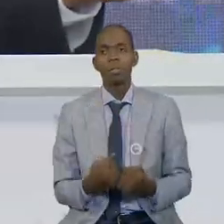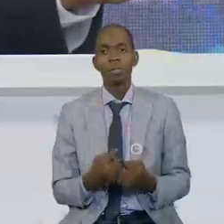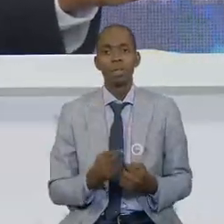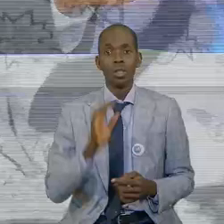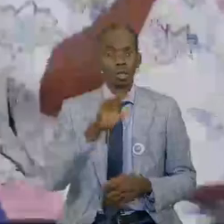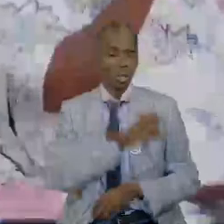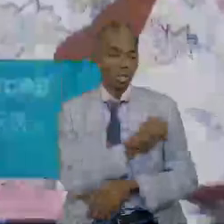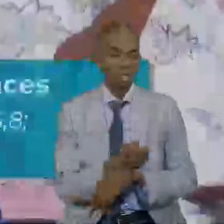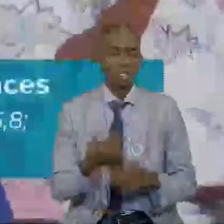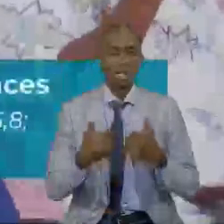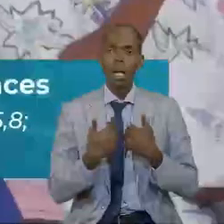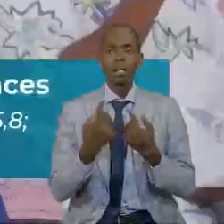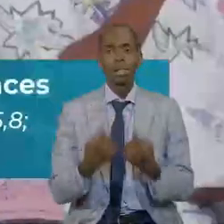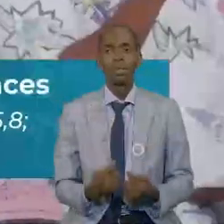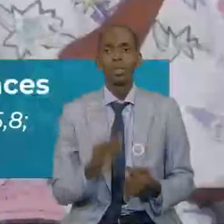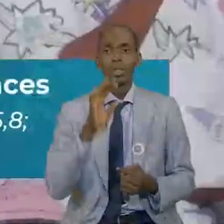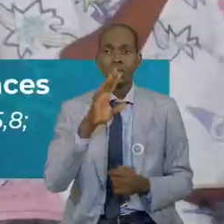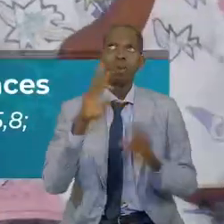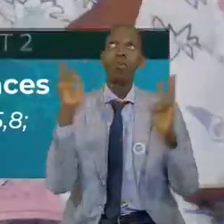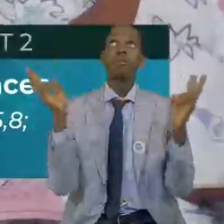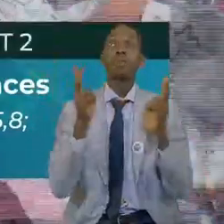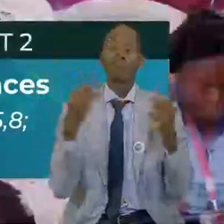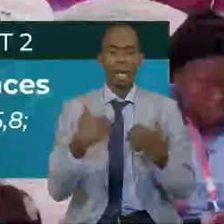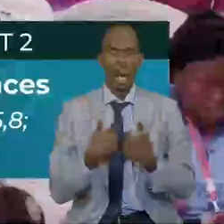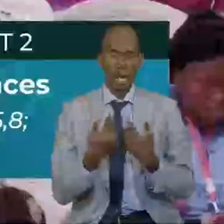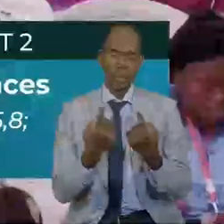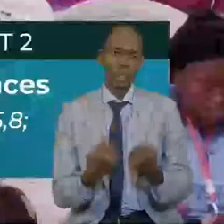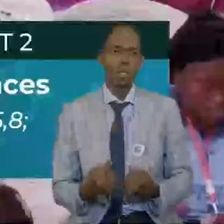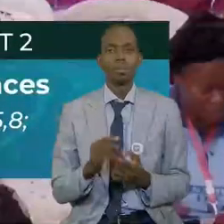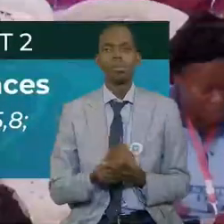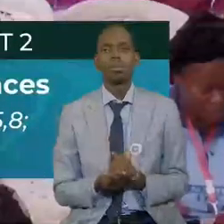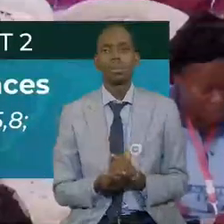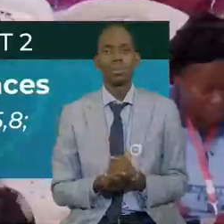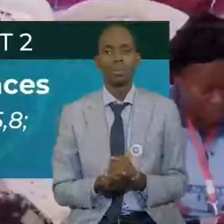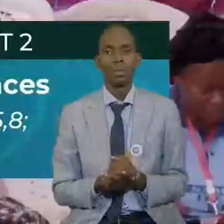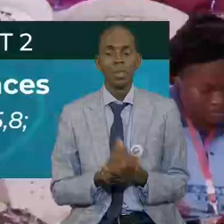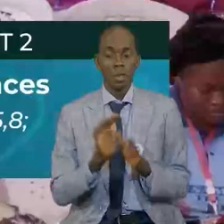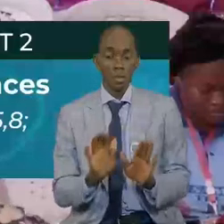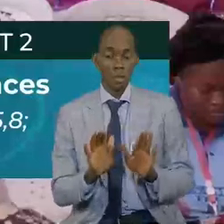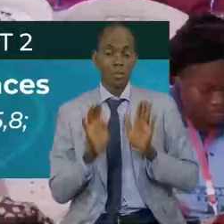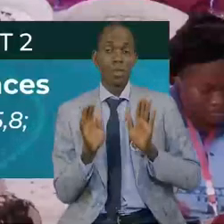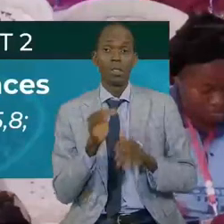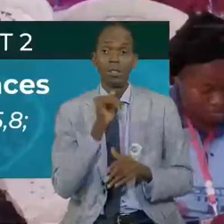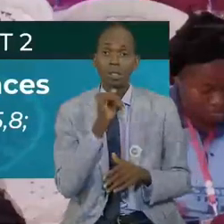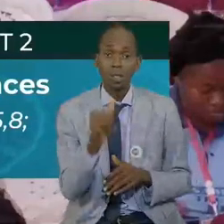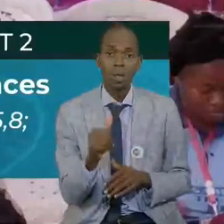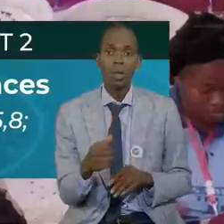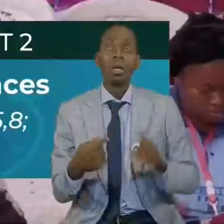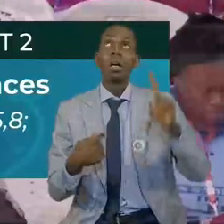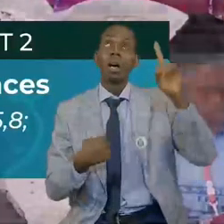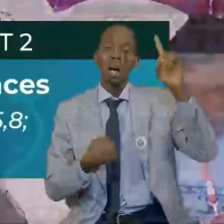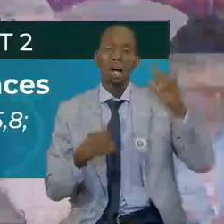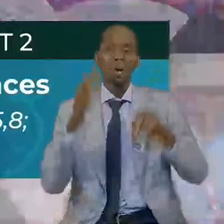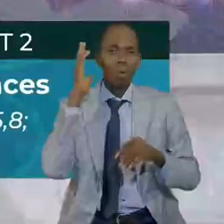has come. Ta force est venue. Your victory has come. Ta victoire est venue. Fear not, I will